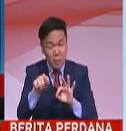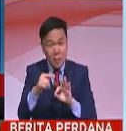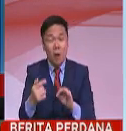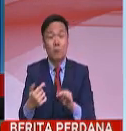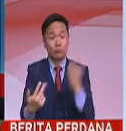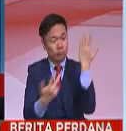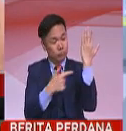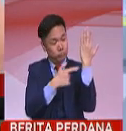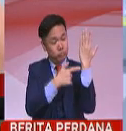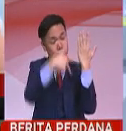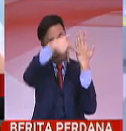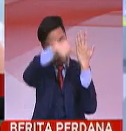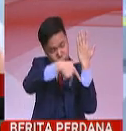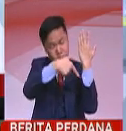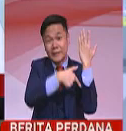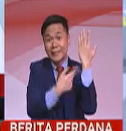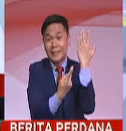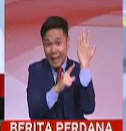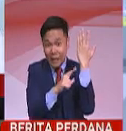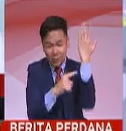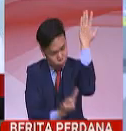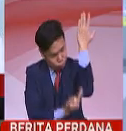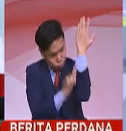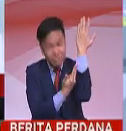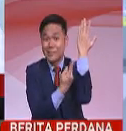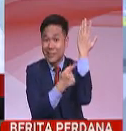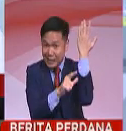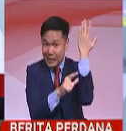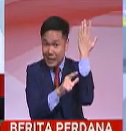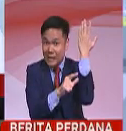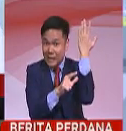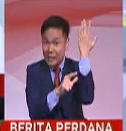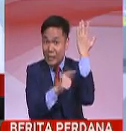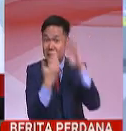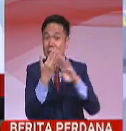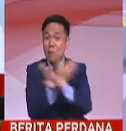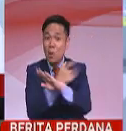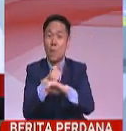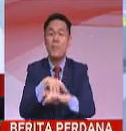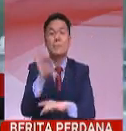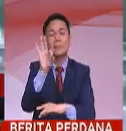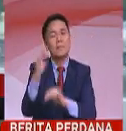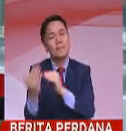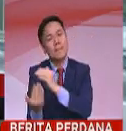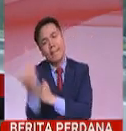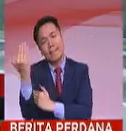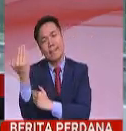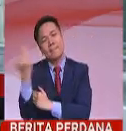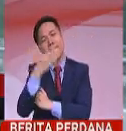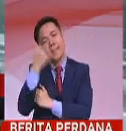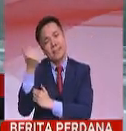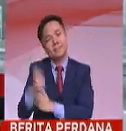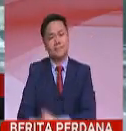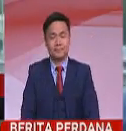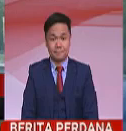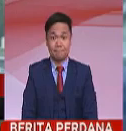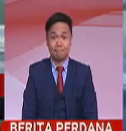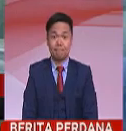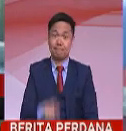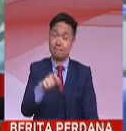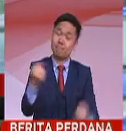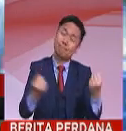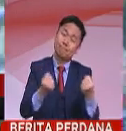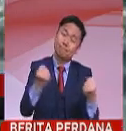kota untuk memasuki lebuh raya kami sebelum jam 9 pagi. Pengguna lebuh raya